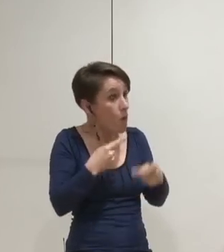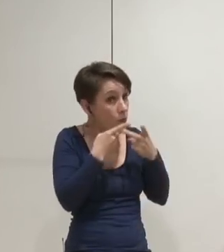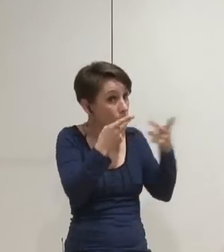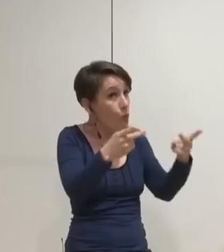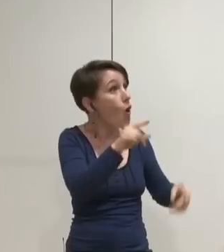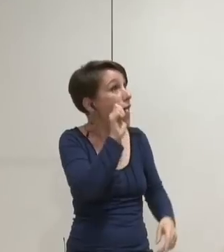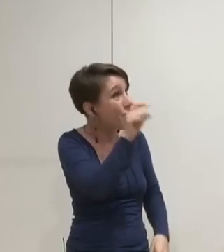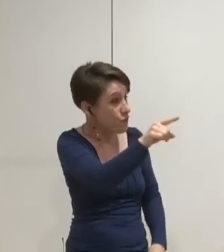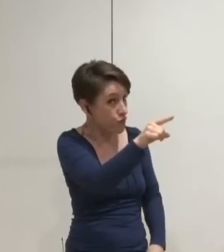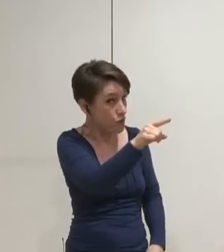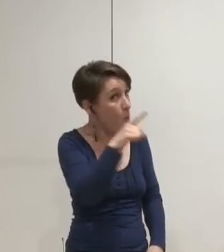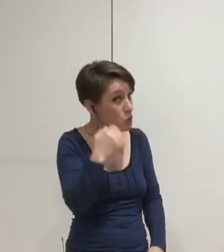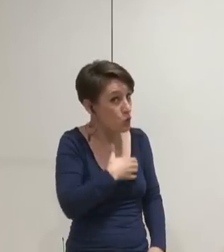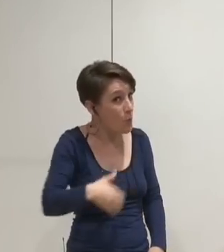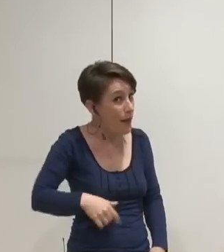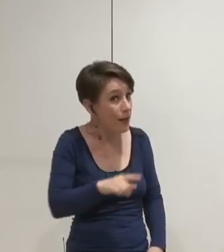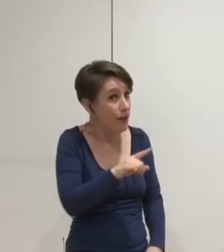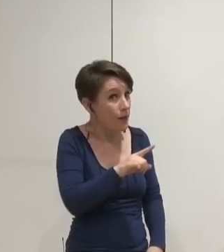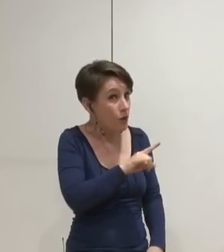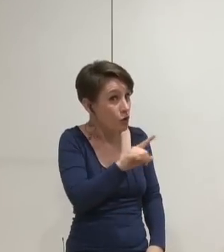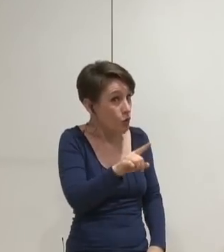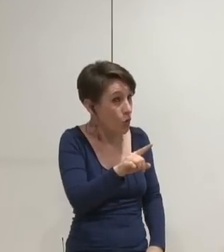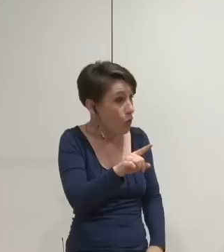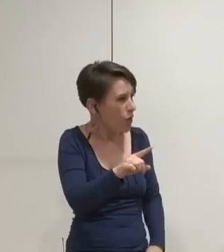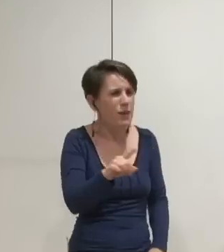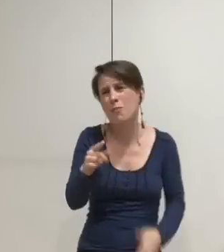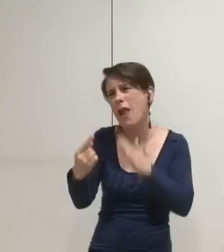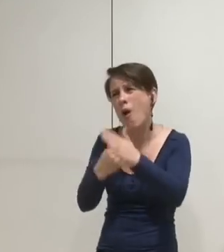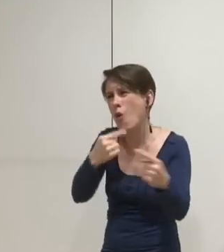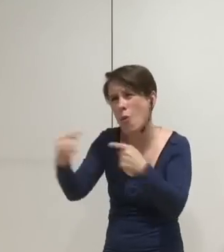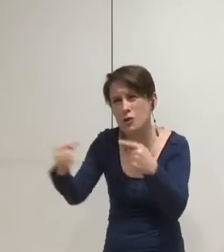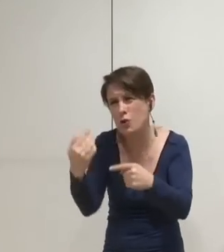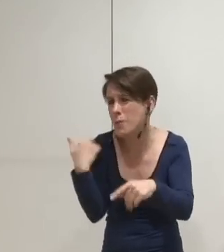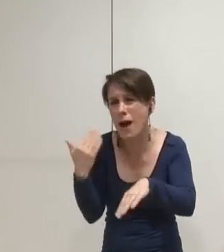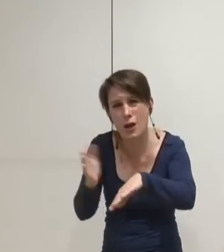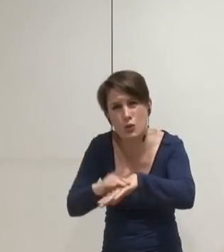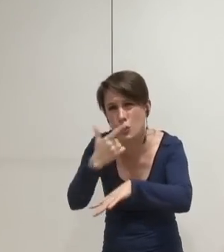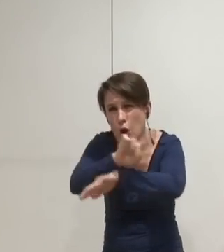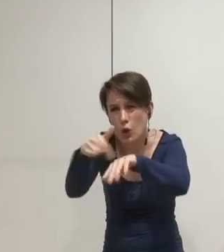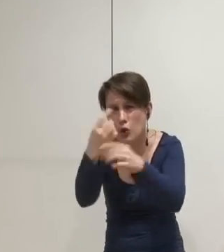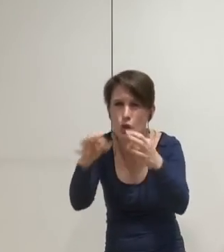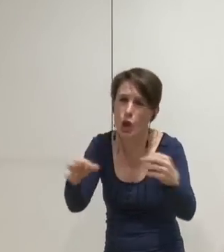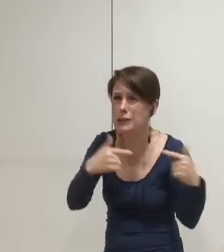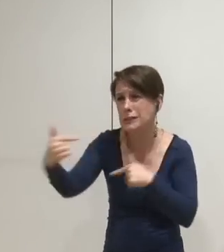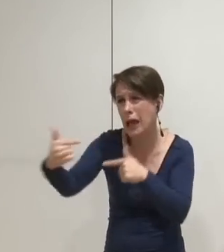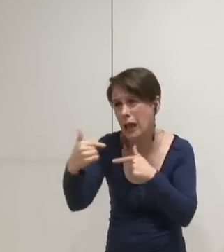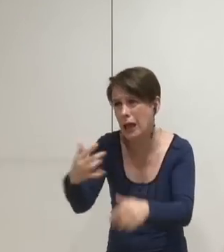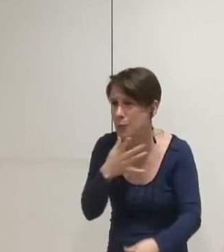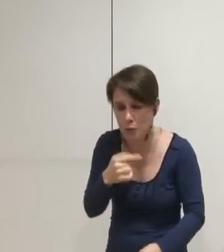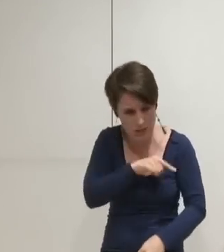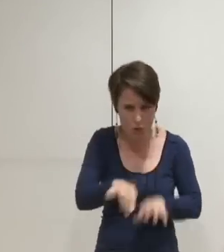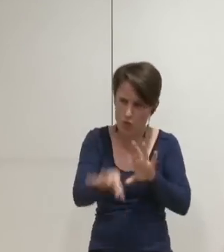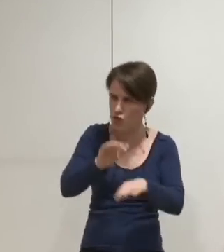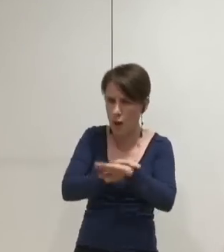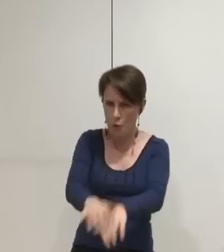à vous Monsieur le Maire là vous revenenez sur le débat ça fait 2h10 que nous y sommes ou